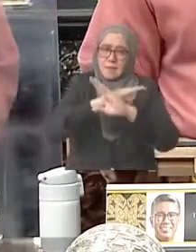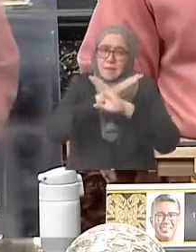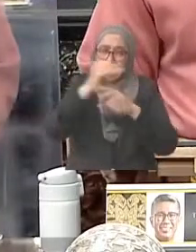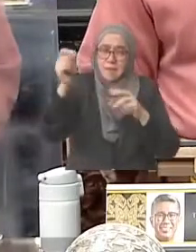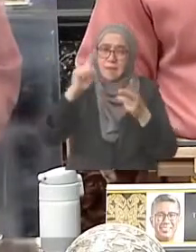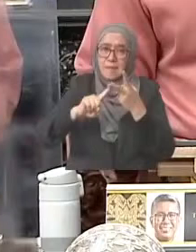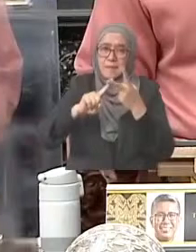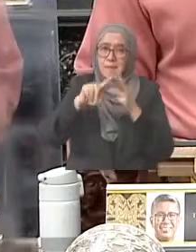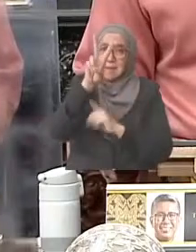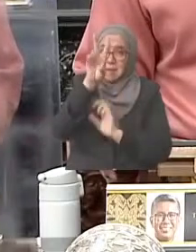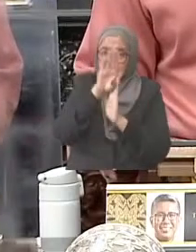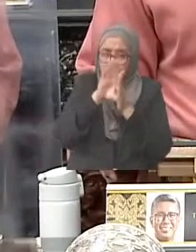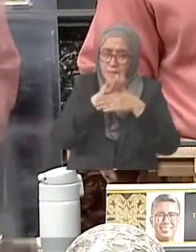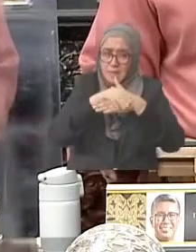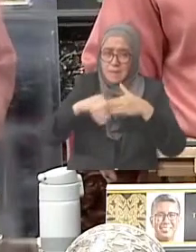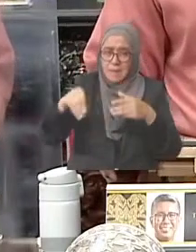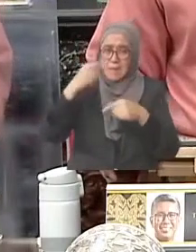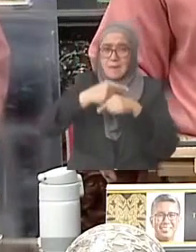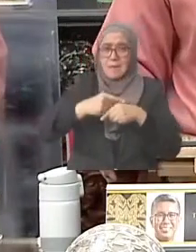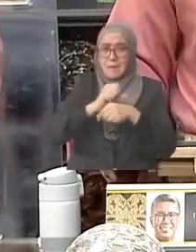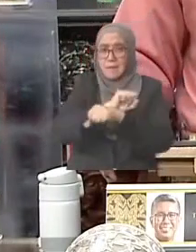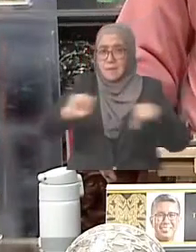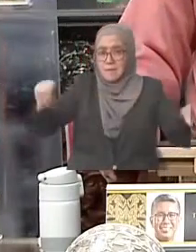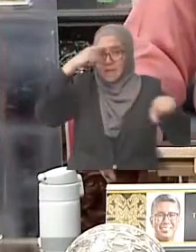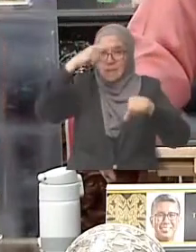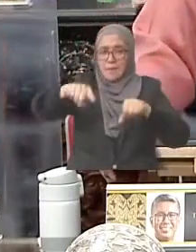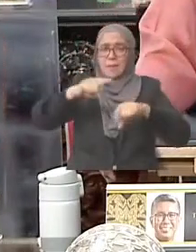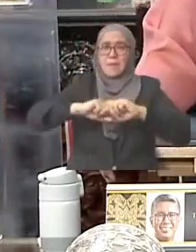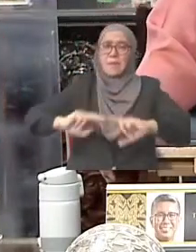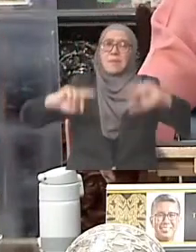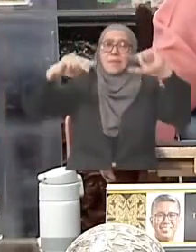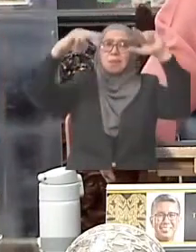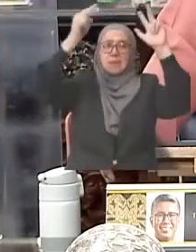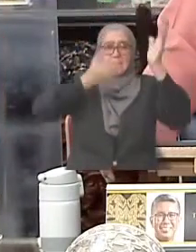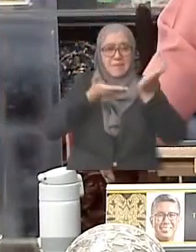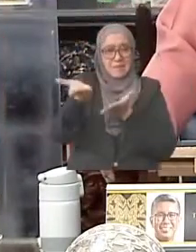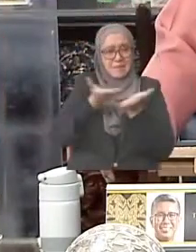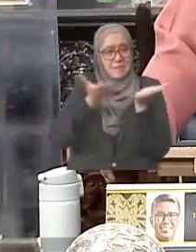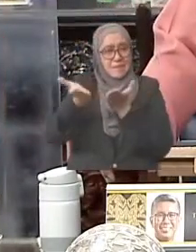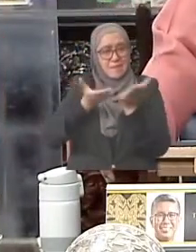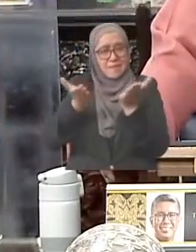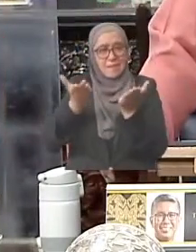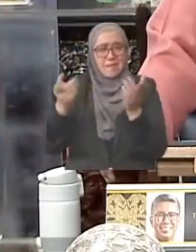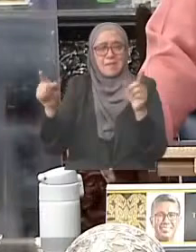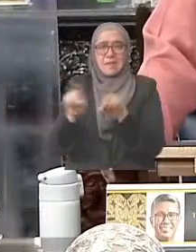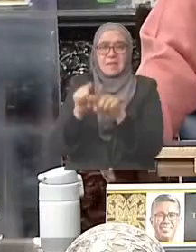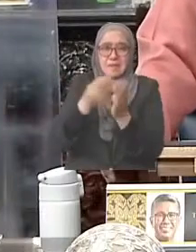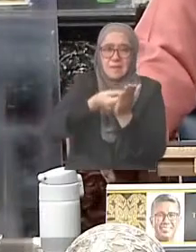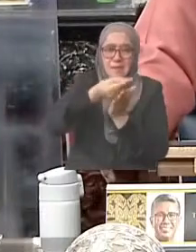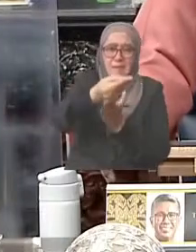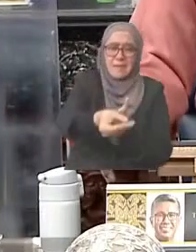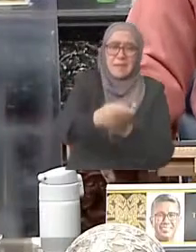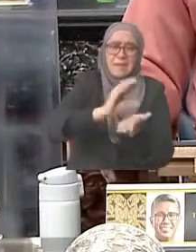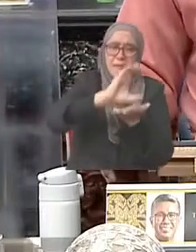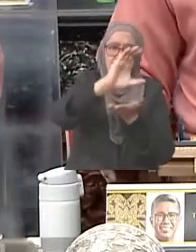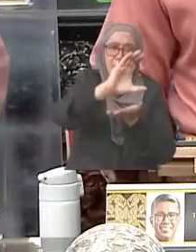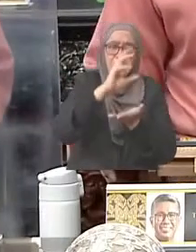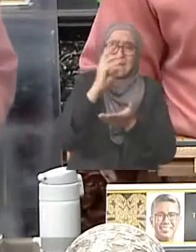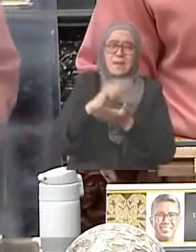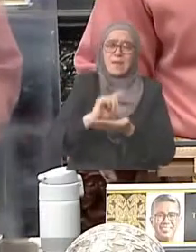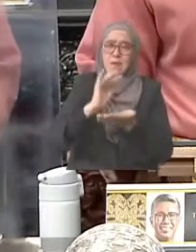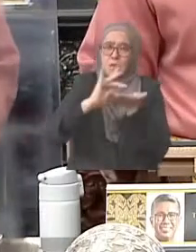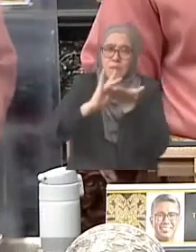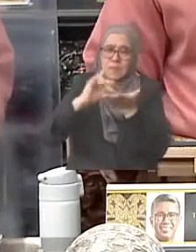bagi meningkatkan capacity facility peringatan kesehatan awam seperti pembelian bekalan Ubat bahan guna habis